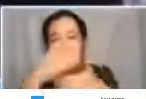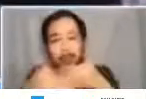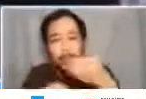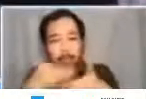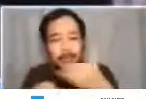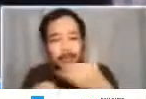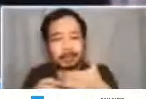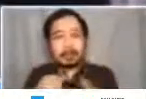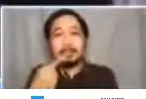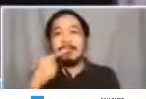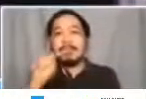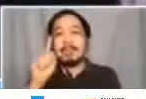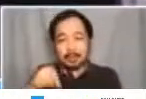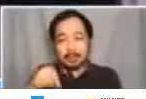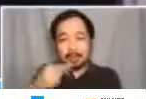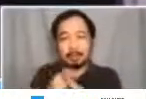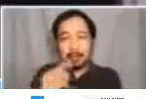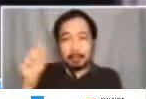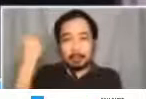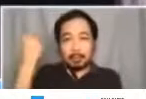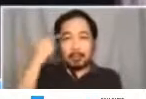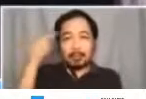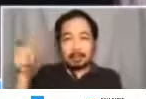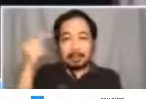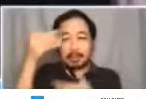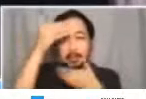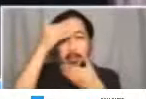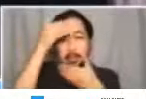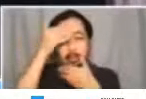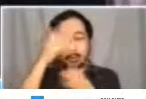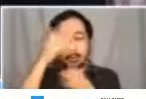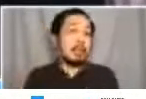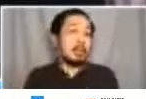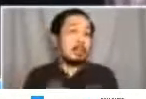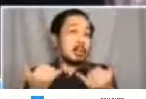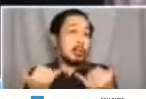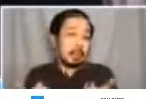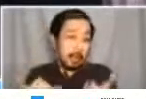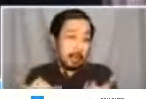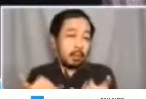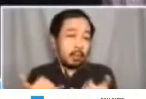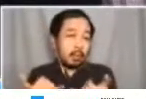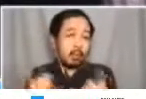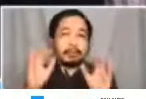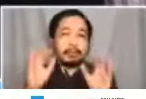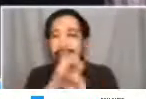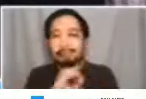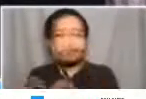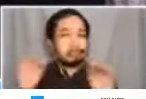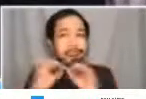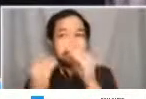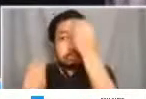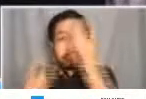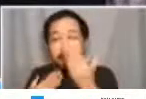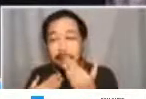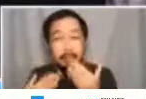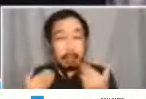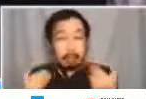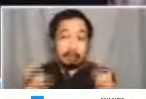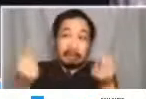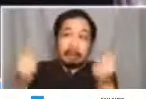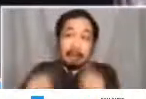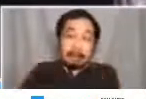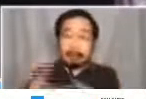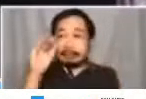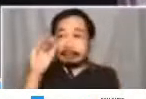Higit 2 linggo matapos makapagtala ng COVID-19 case ay nagdeklara na agad